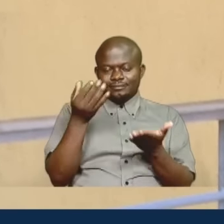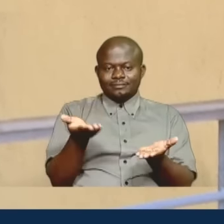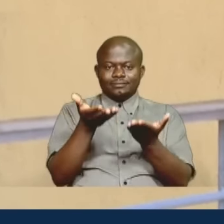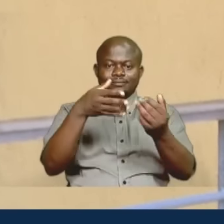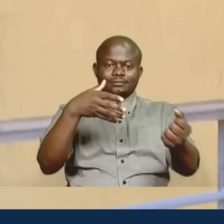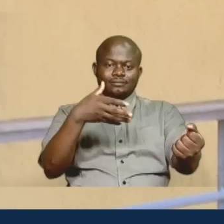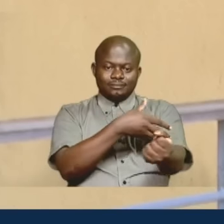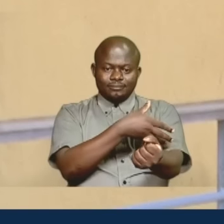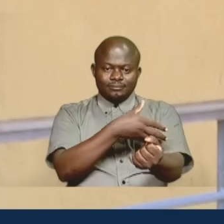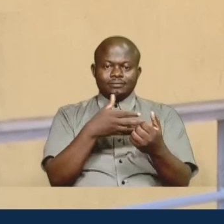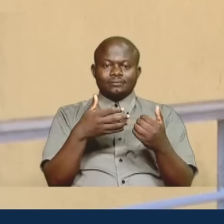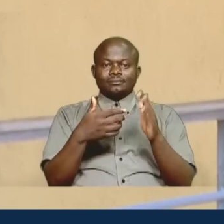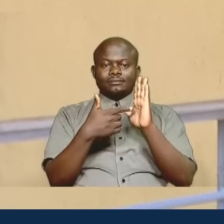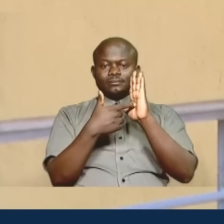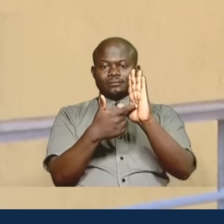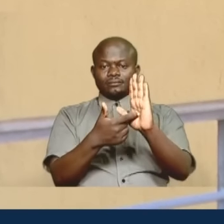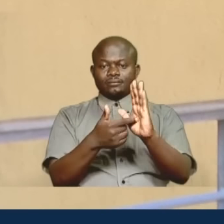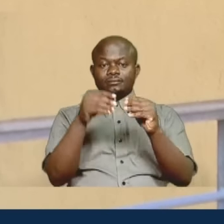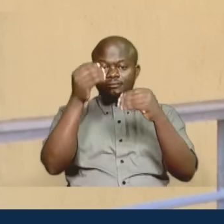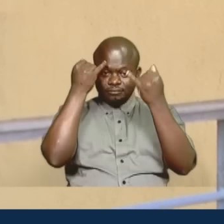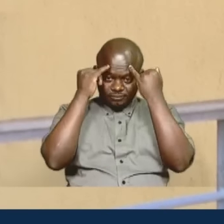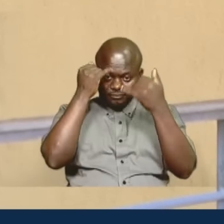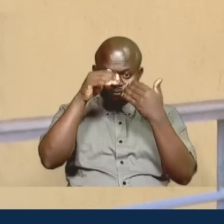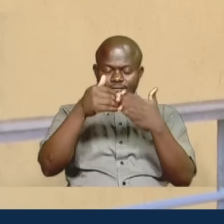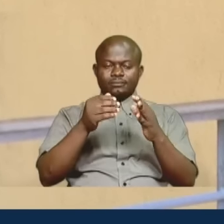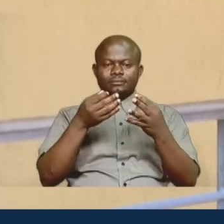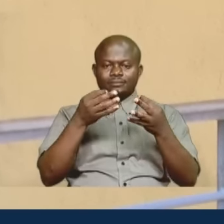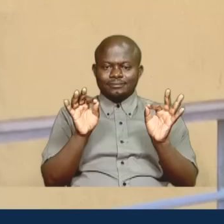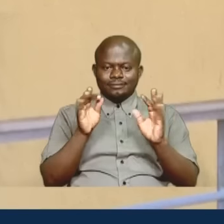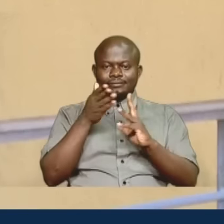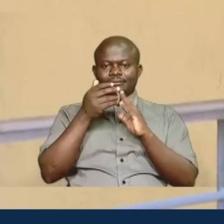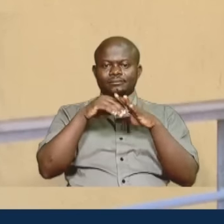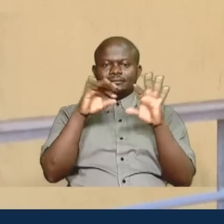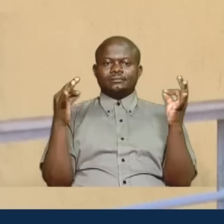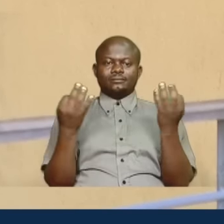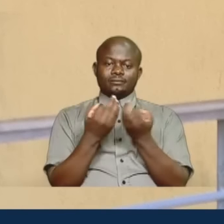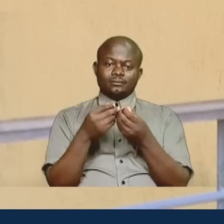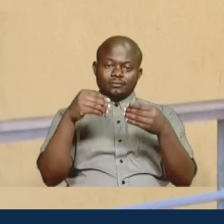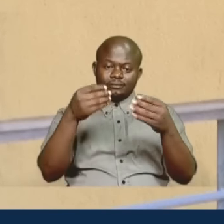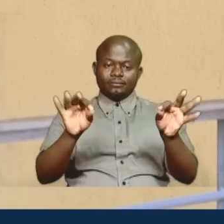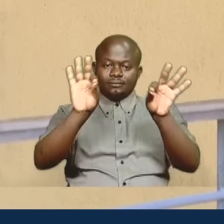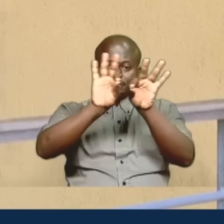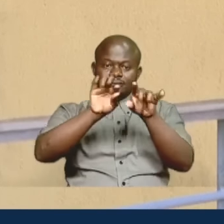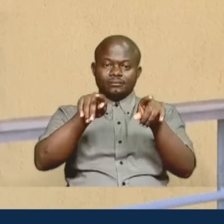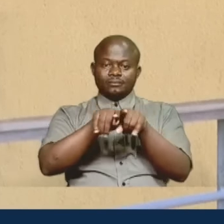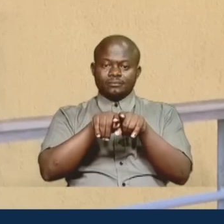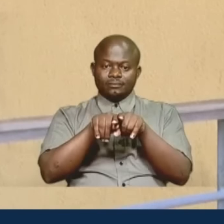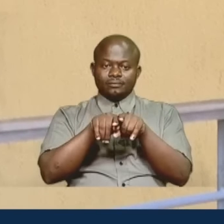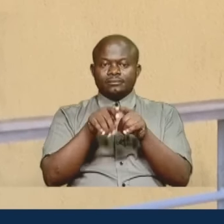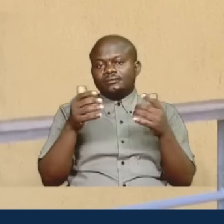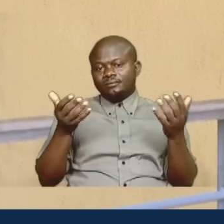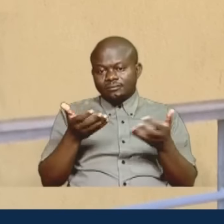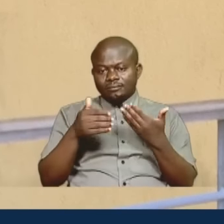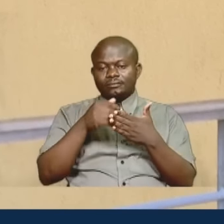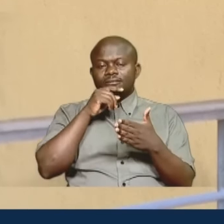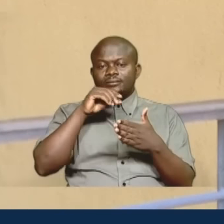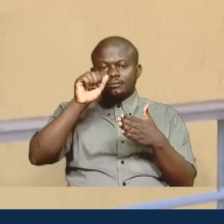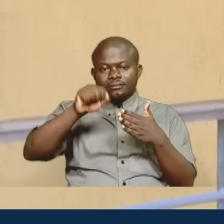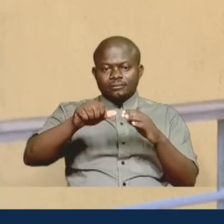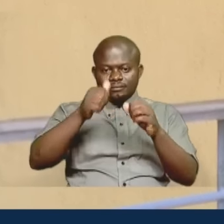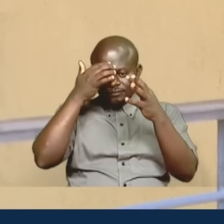ubushobozi bagatanga ibitekerezo byisanzuye hagati mu muryango bihabwa agaciro ku buryo bungana, ese abagabo ntibashobora